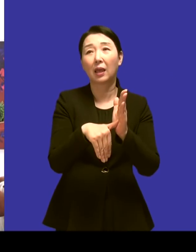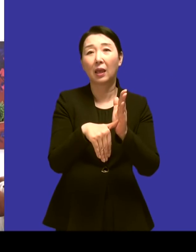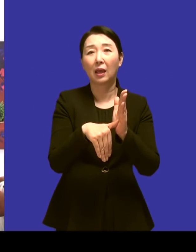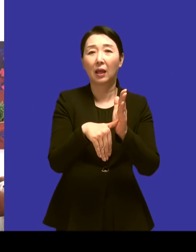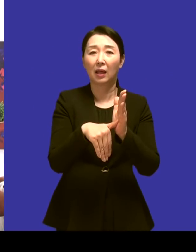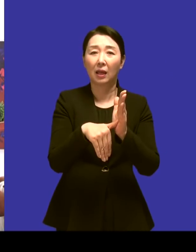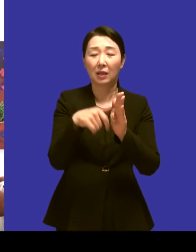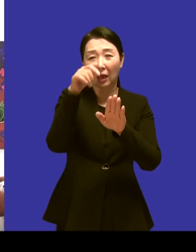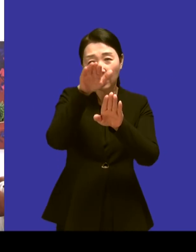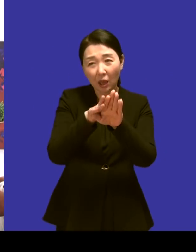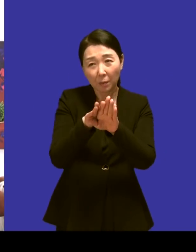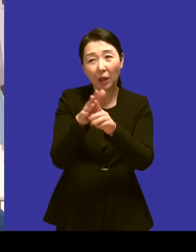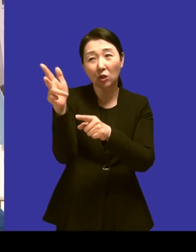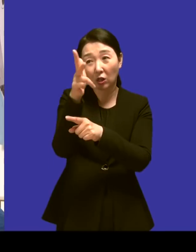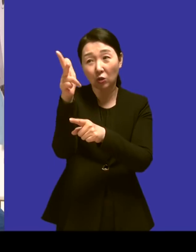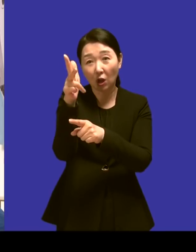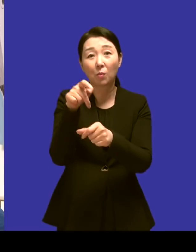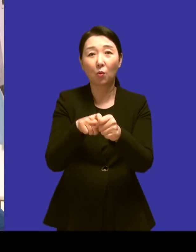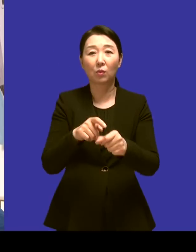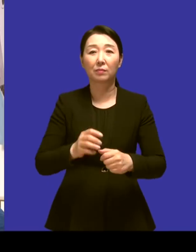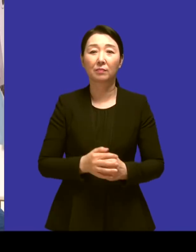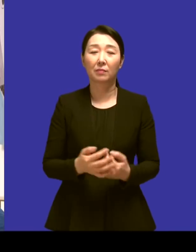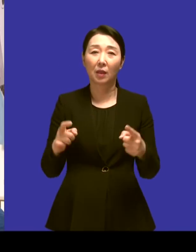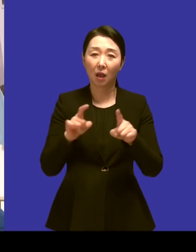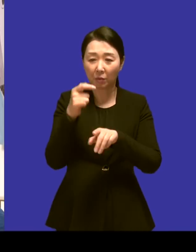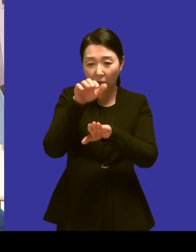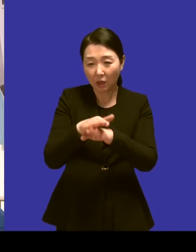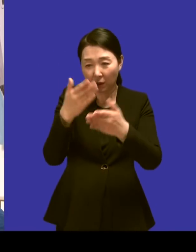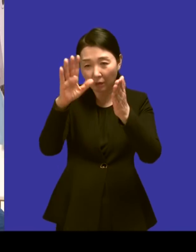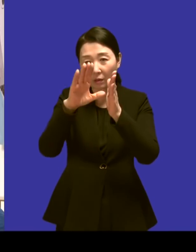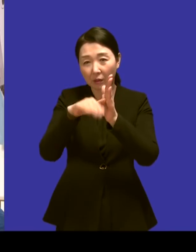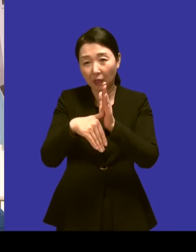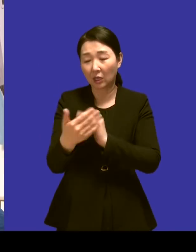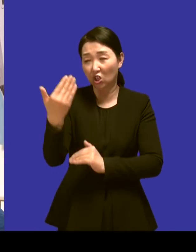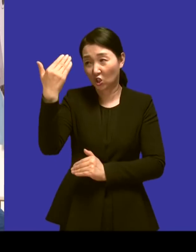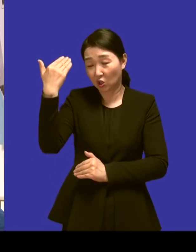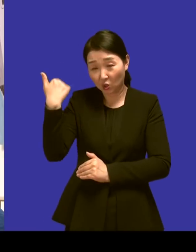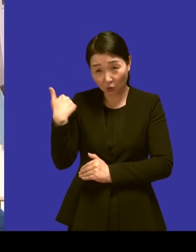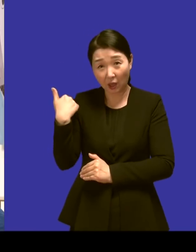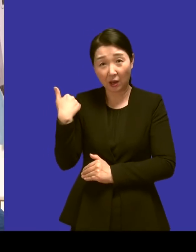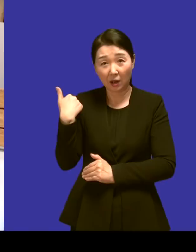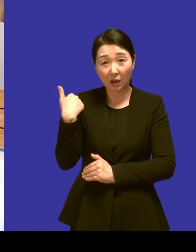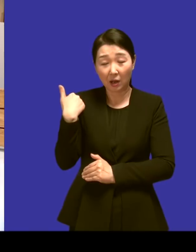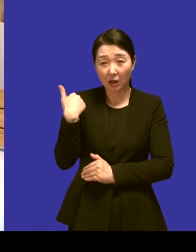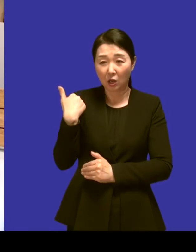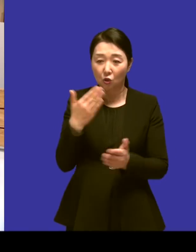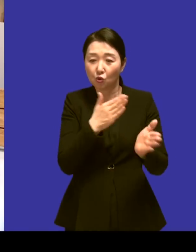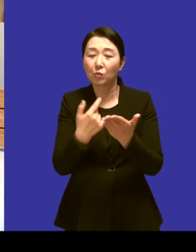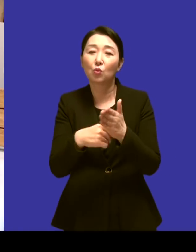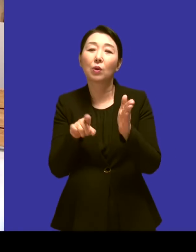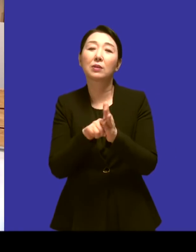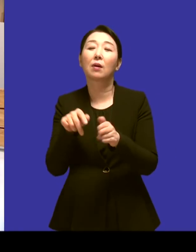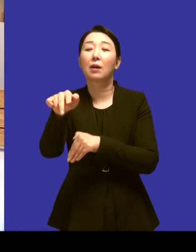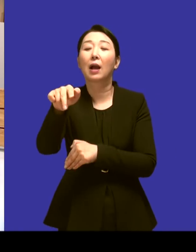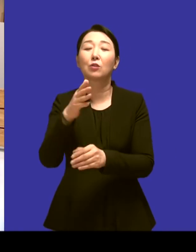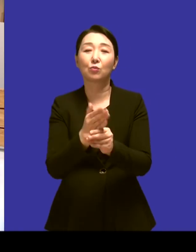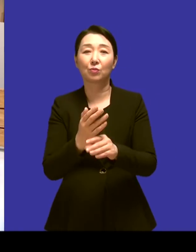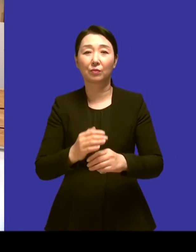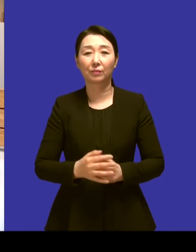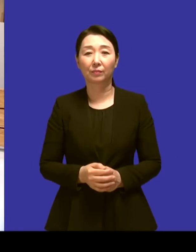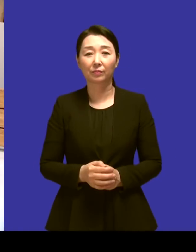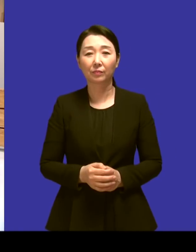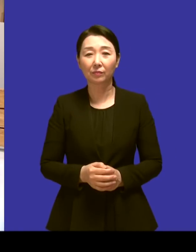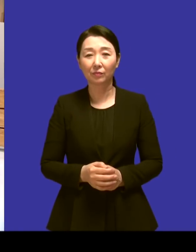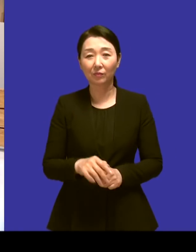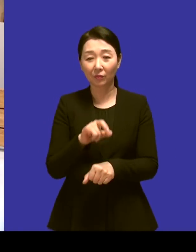예배였고 공적으로 같이 예배 드리려고 하다가 그 전날 세팅하러 올라가려고 하는데 예. 세팅하러 올라가기 전에 거기